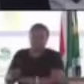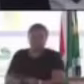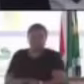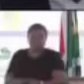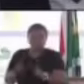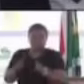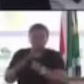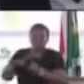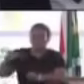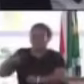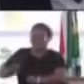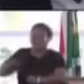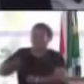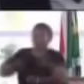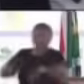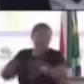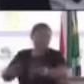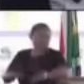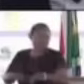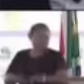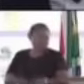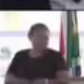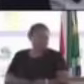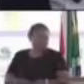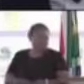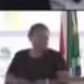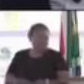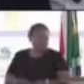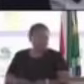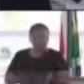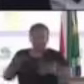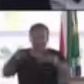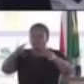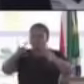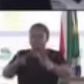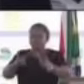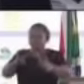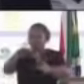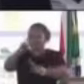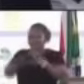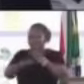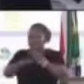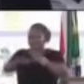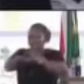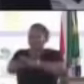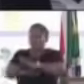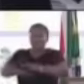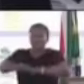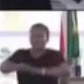uyisihlobo sami nawe angeke ngikukhohlwa kuchairperson we-local